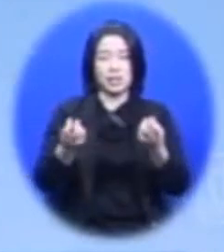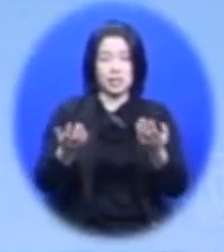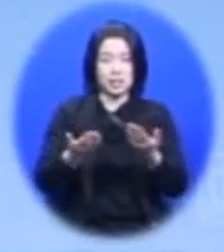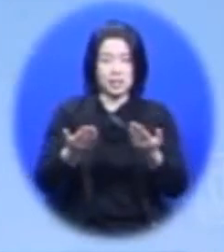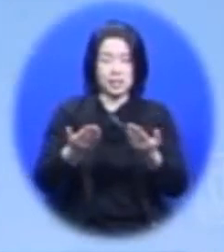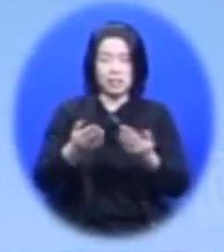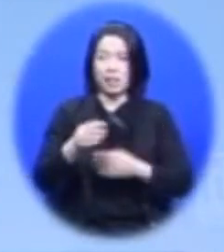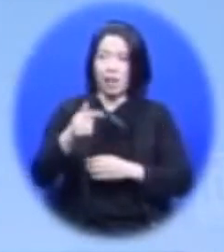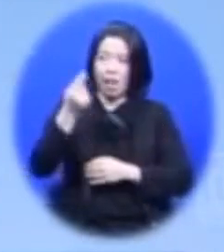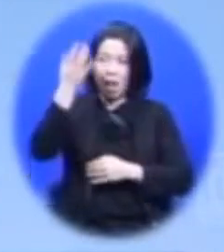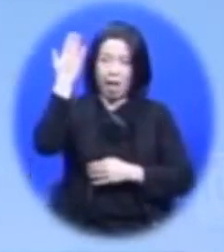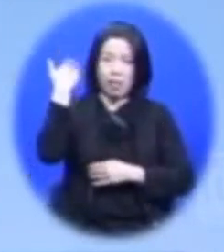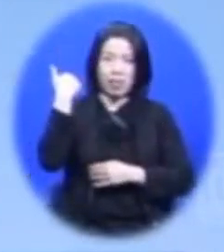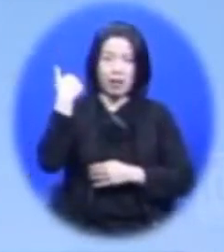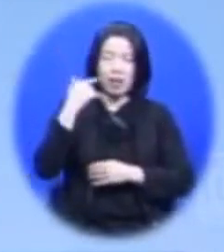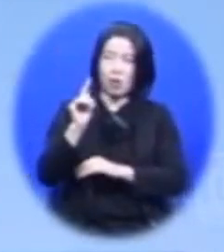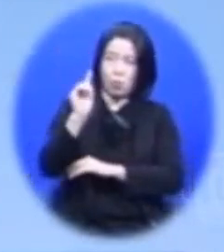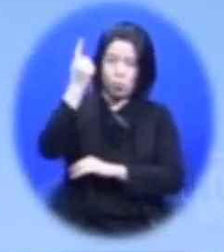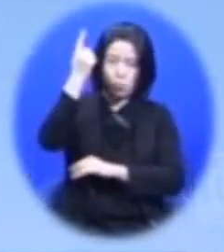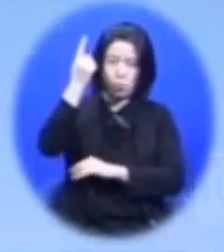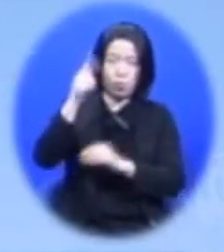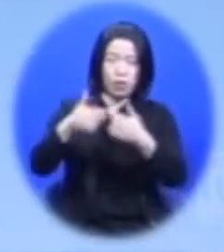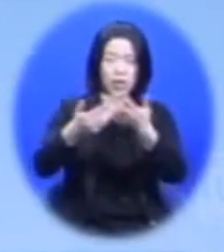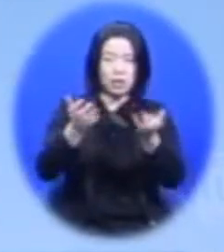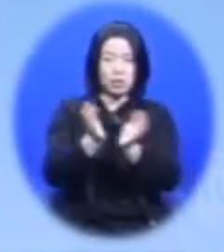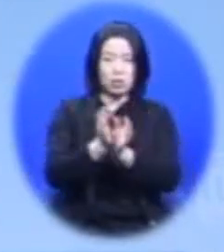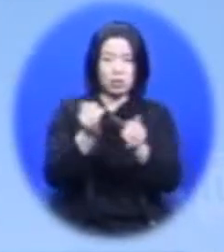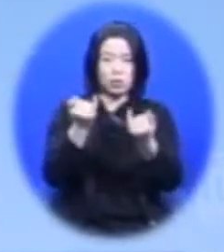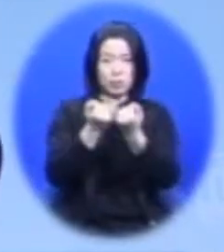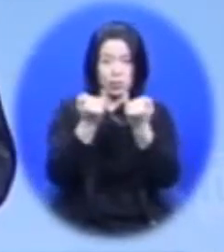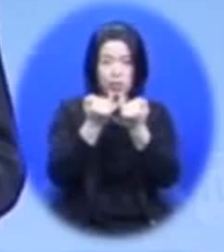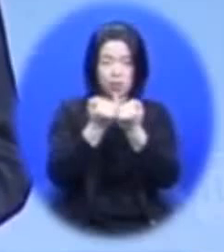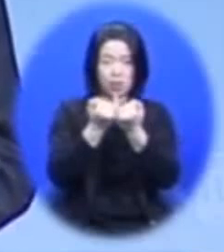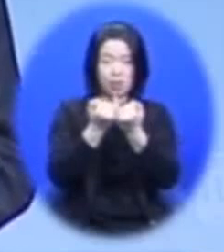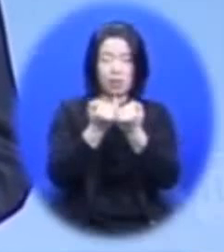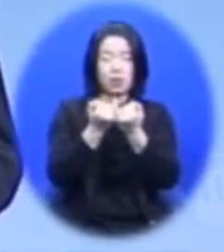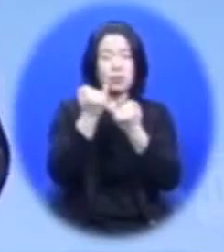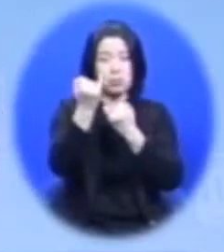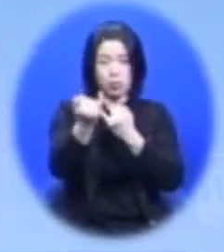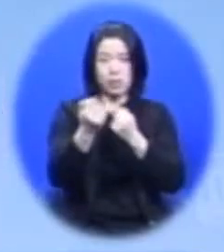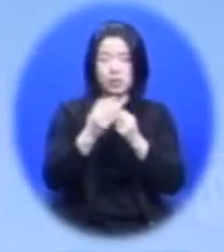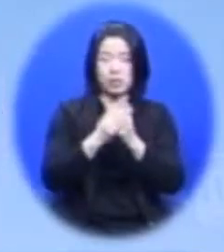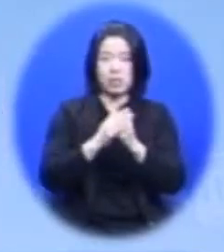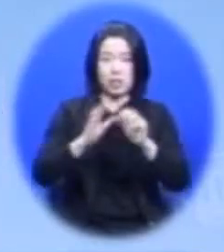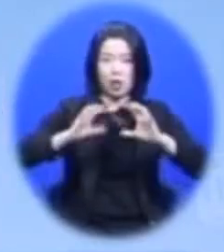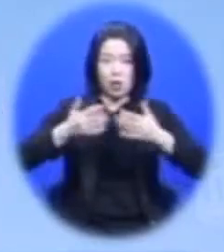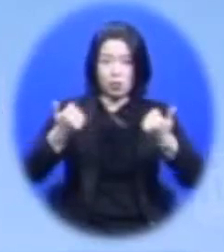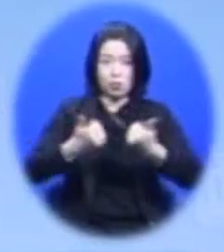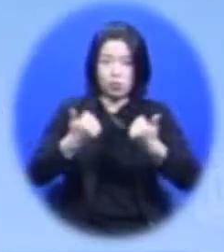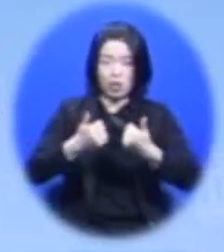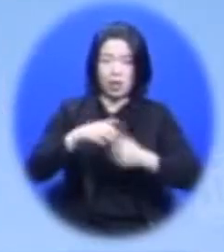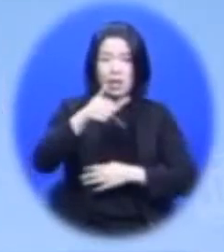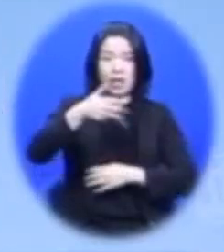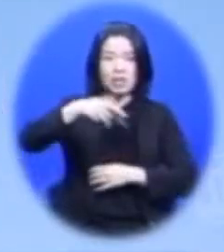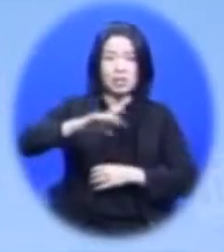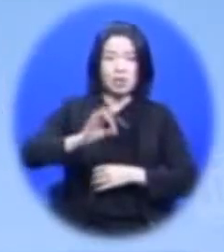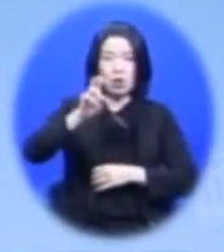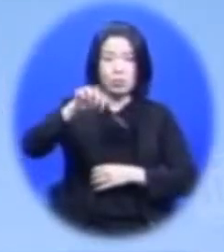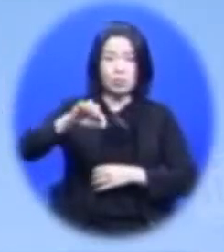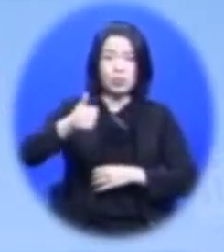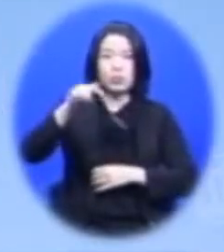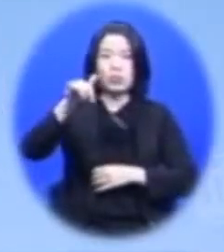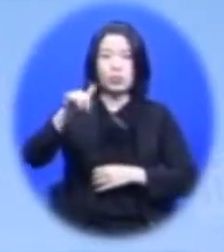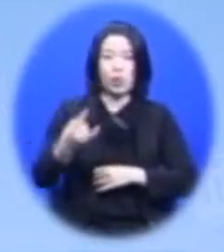한때 아주 고위층 부인들이 국회 청문회까지 가서, 이렇게 청문회를 했던 적이